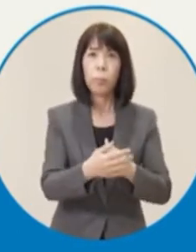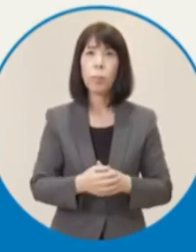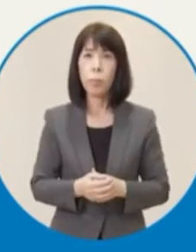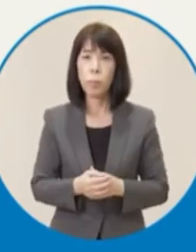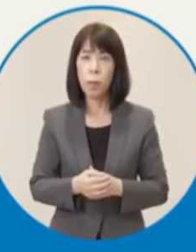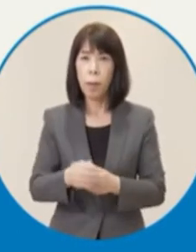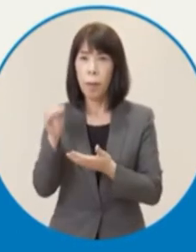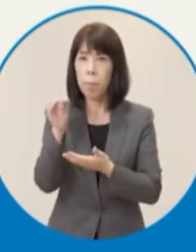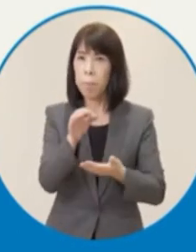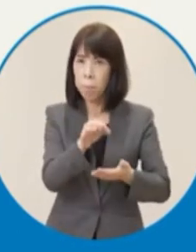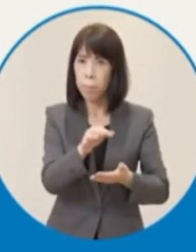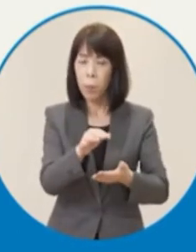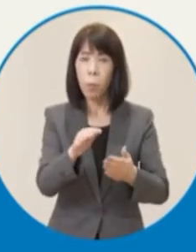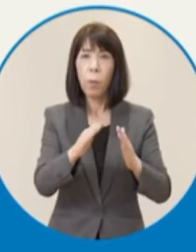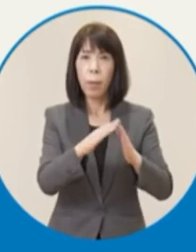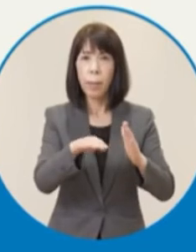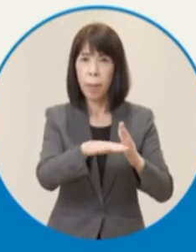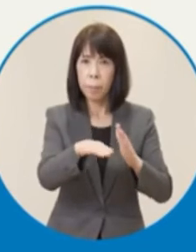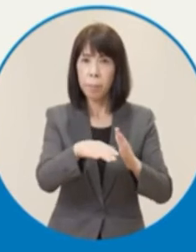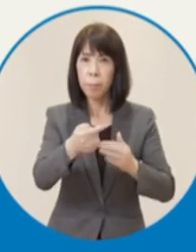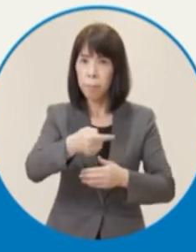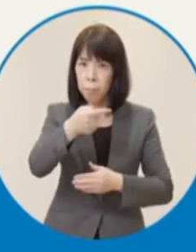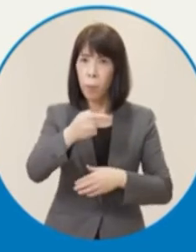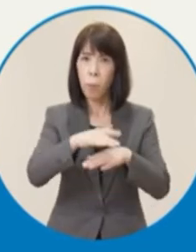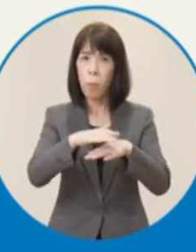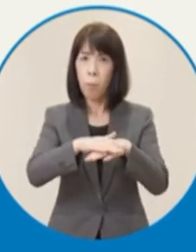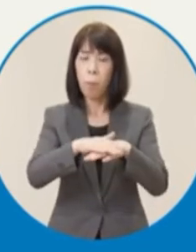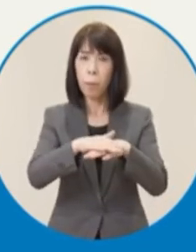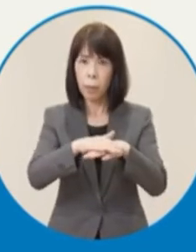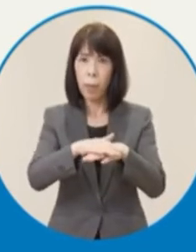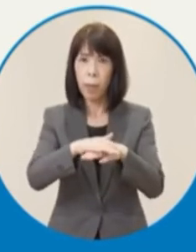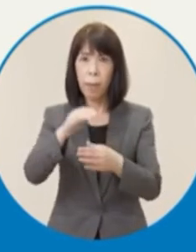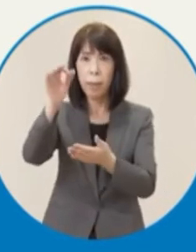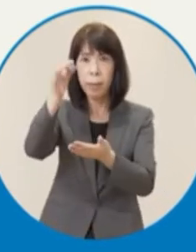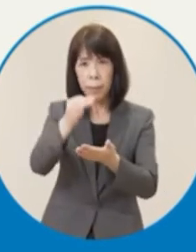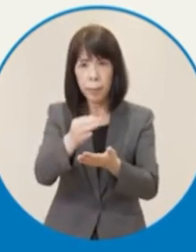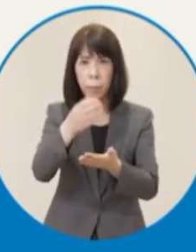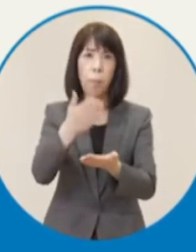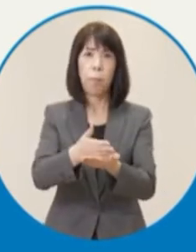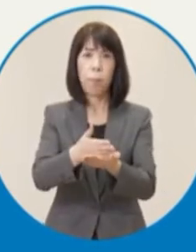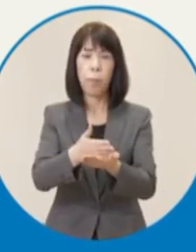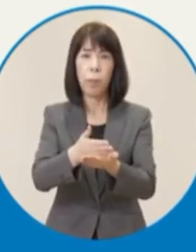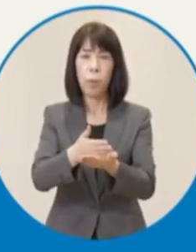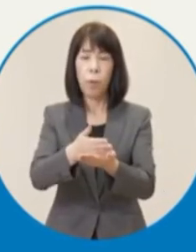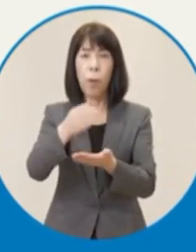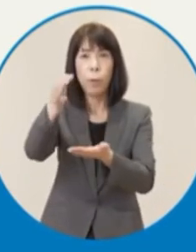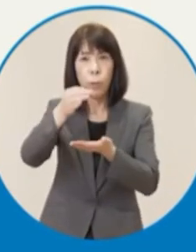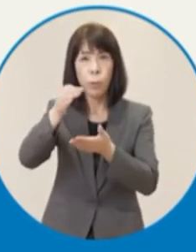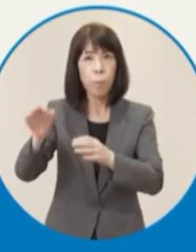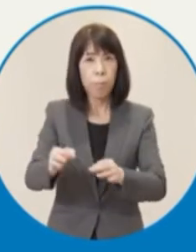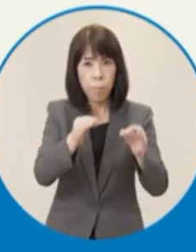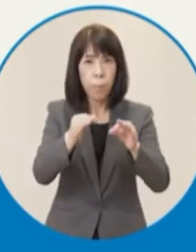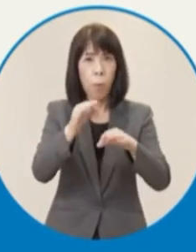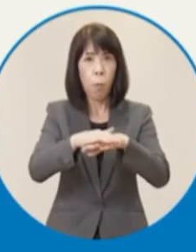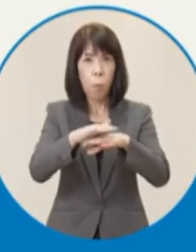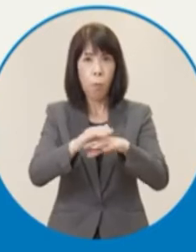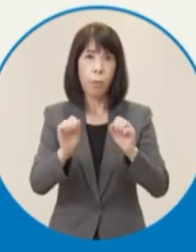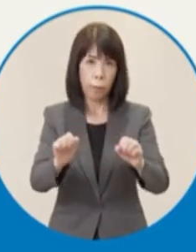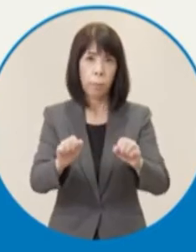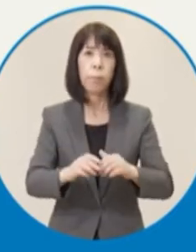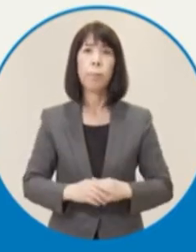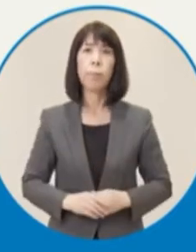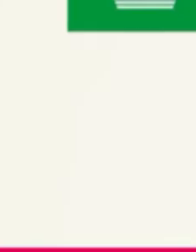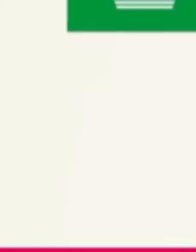財政と家計第一の経済政策で賃金デフレを終わらせ、給料が上がる経済を取り戻します